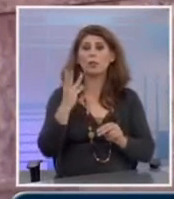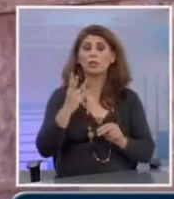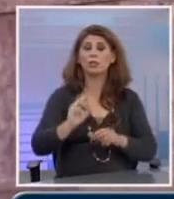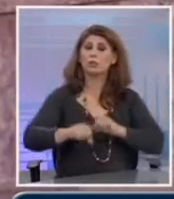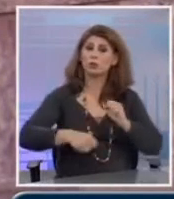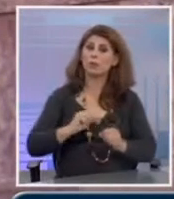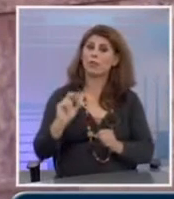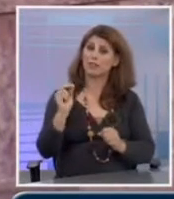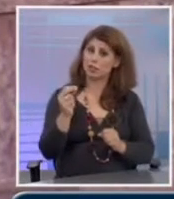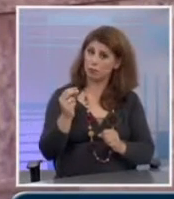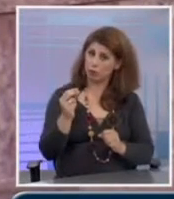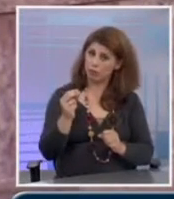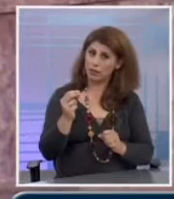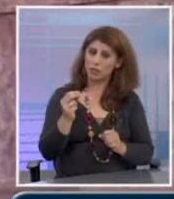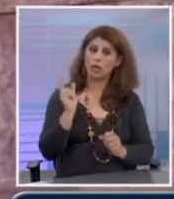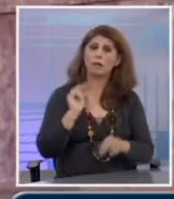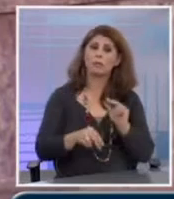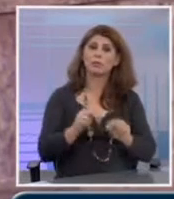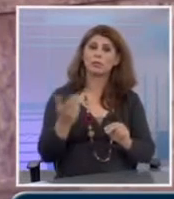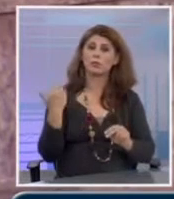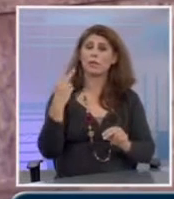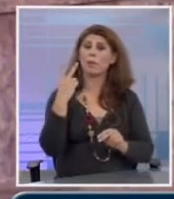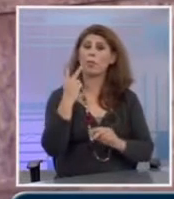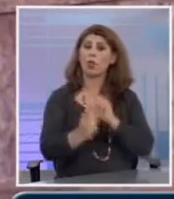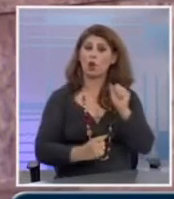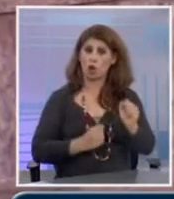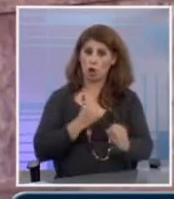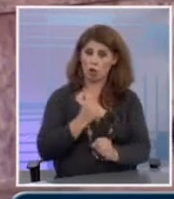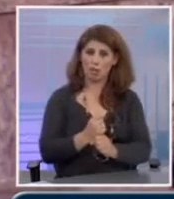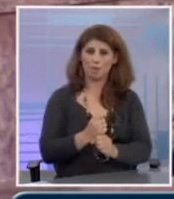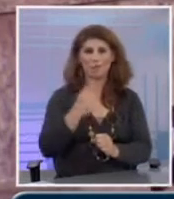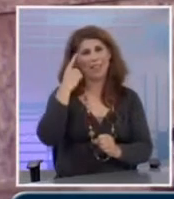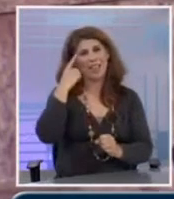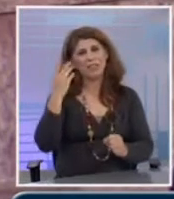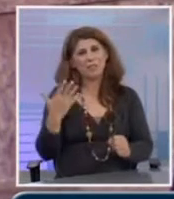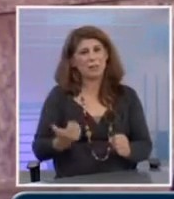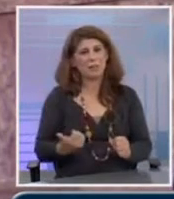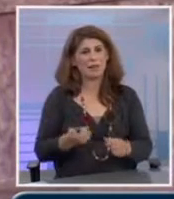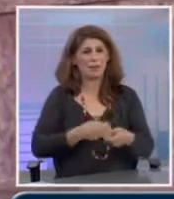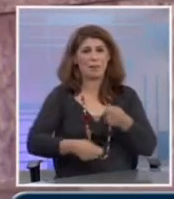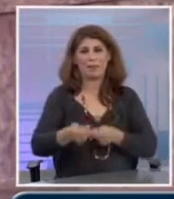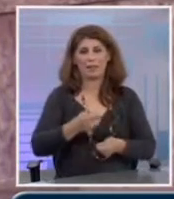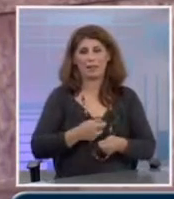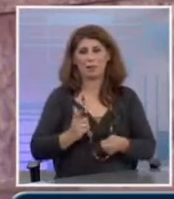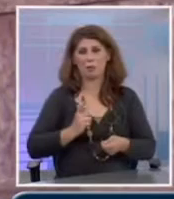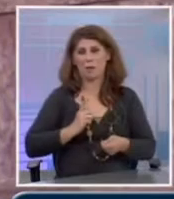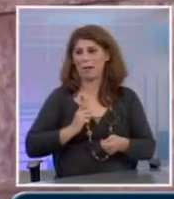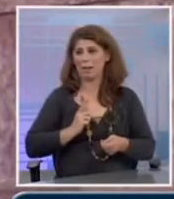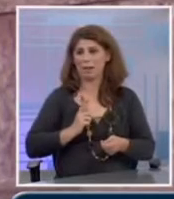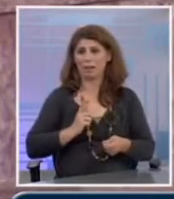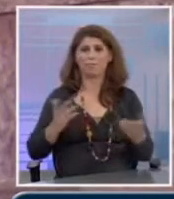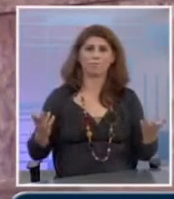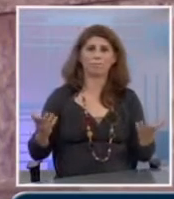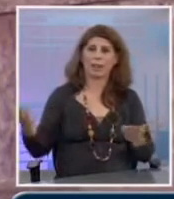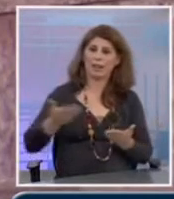Ελληνικό Κοινοβούλιο. Ψηφίστηκε πριν από δύο χρόνια. Δεν νομίζω να υπάρχει καμιά επιχείρηση η οποία περίμενε να